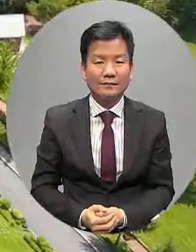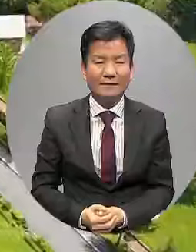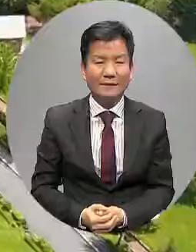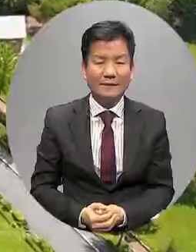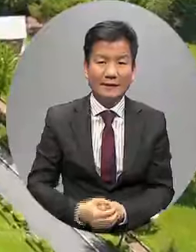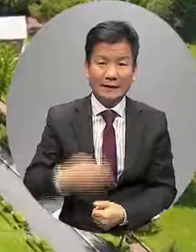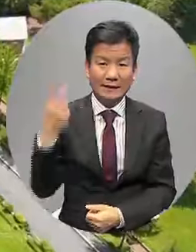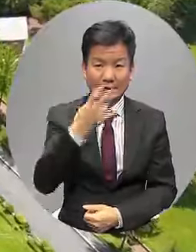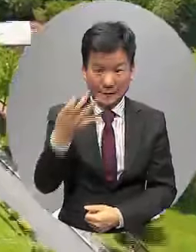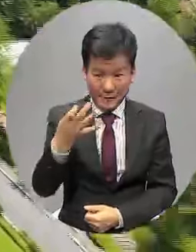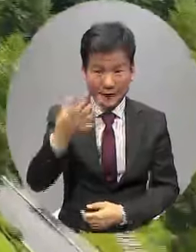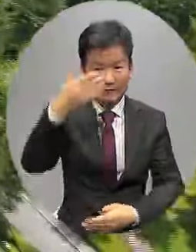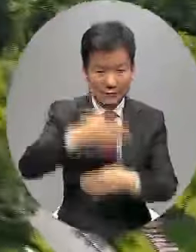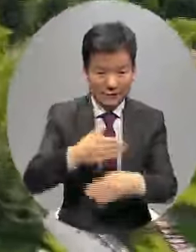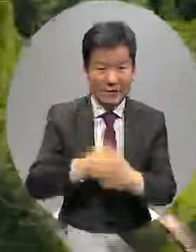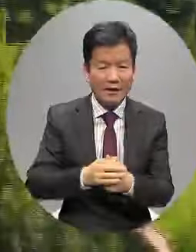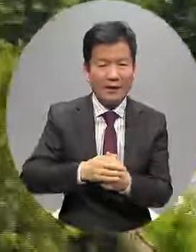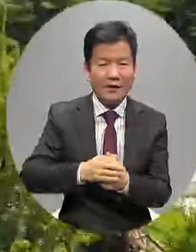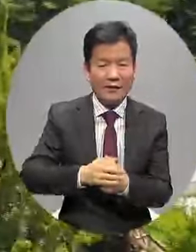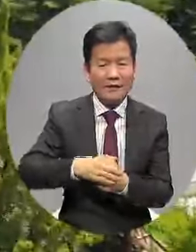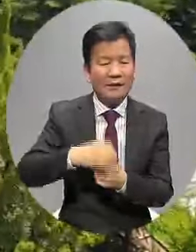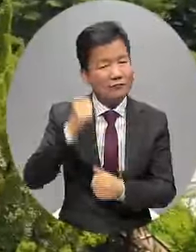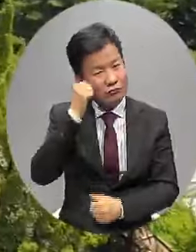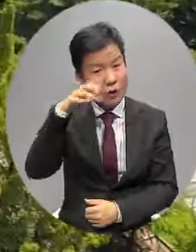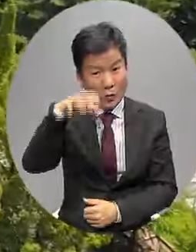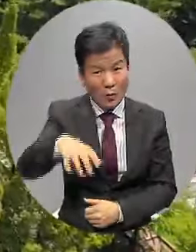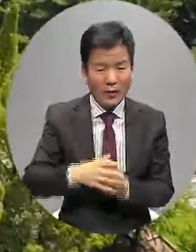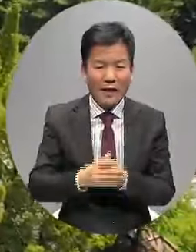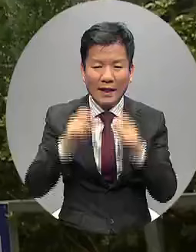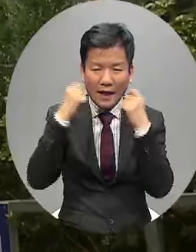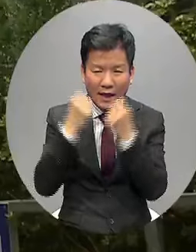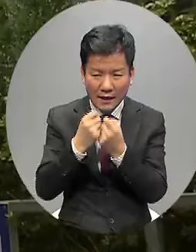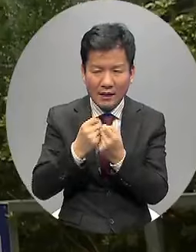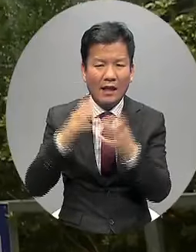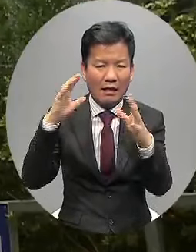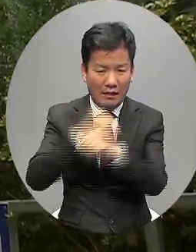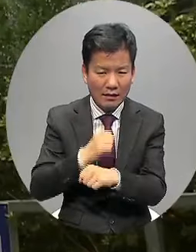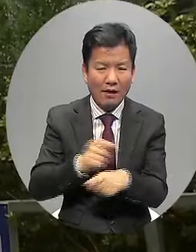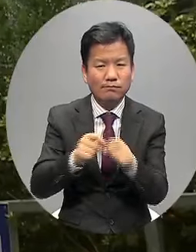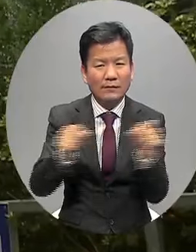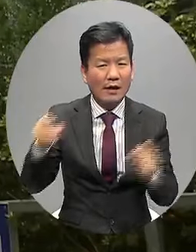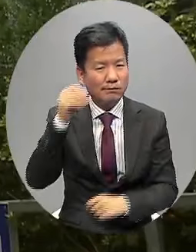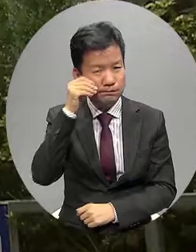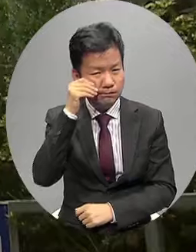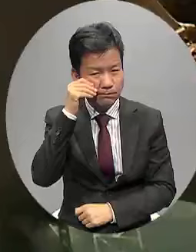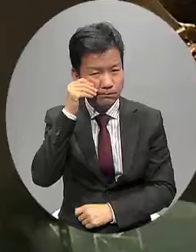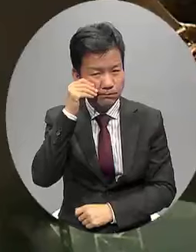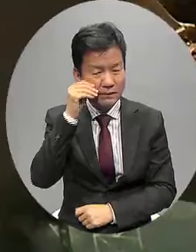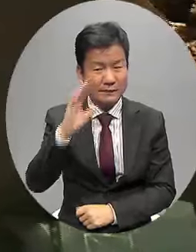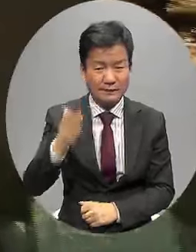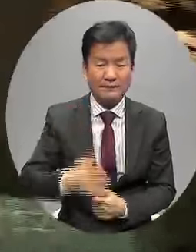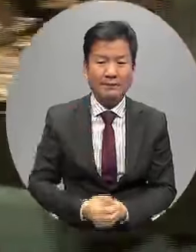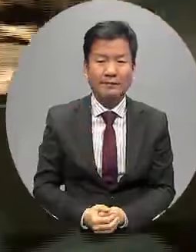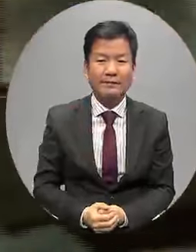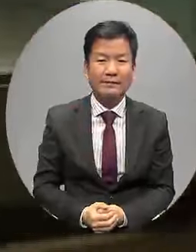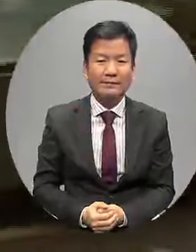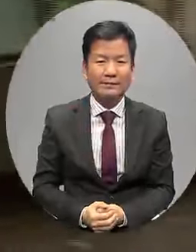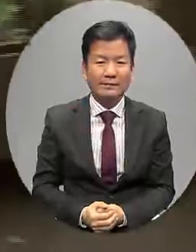지난 2014년 문 닫은 소백산 유스호스텔. 민간업자 부도로 오랫동안 소백산 입구의 흉물로 자리